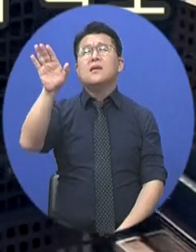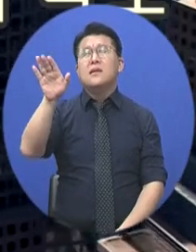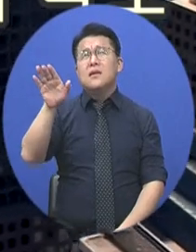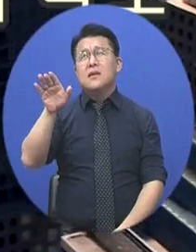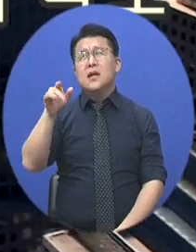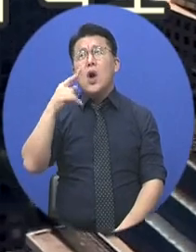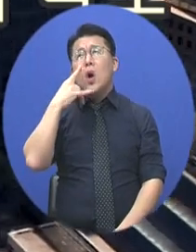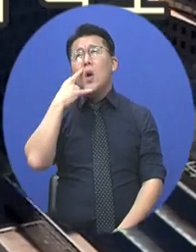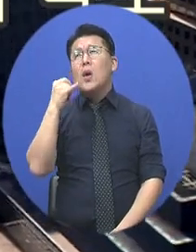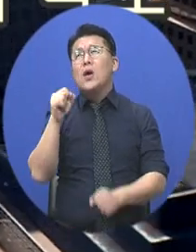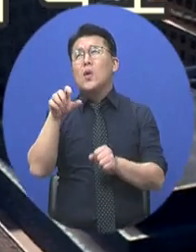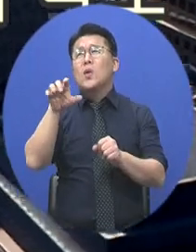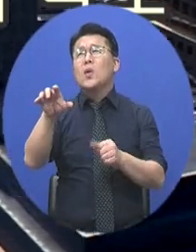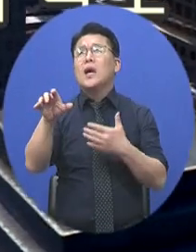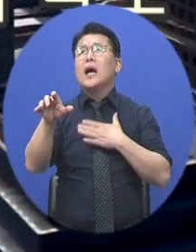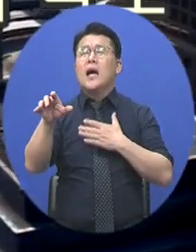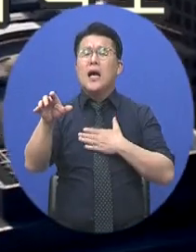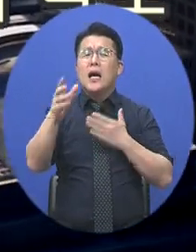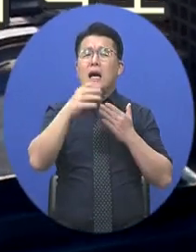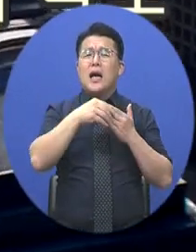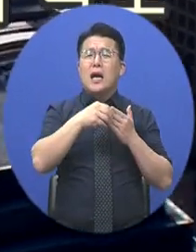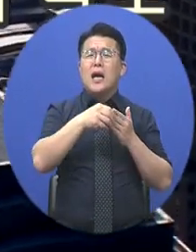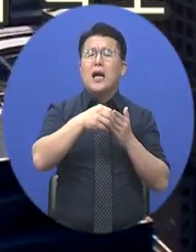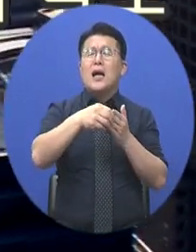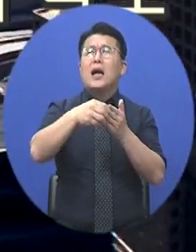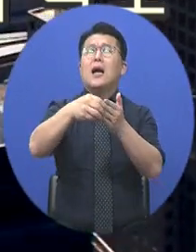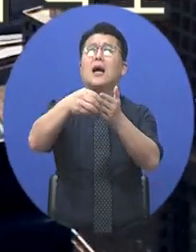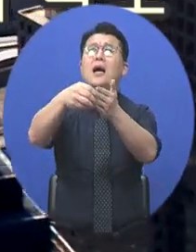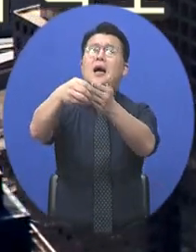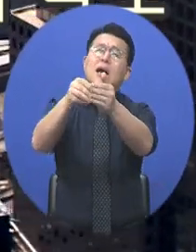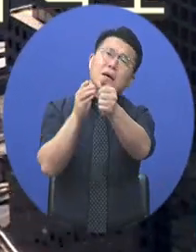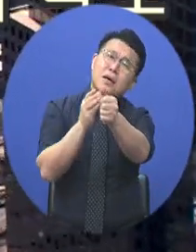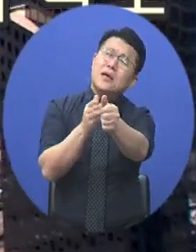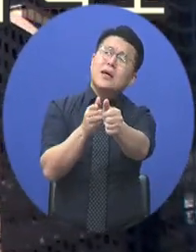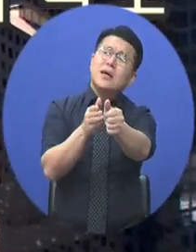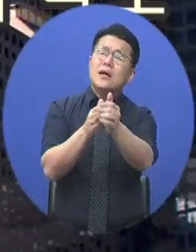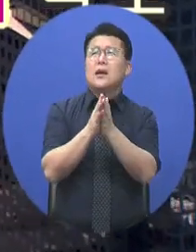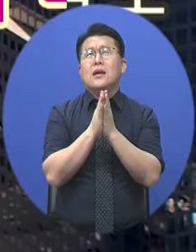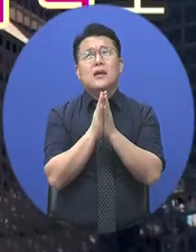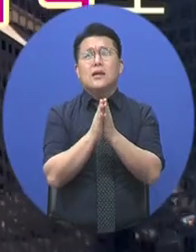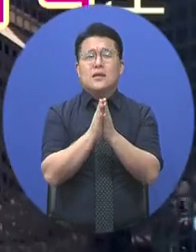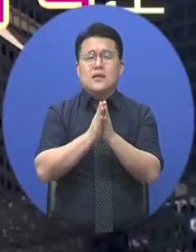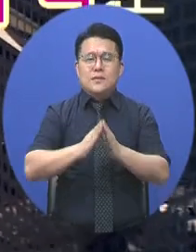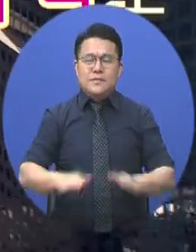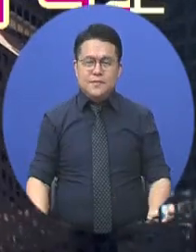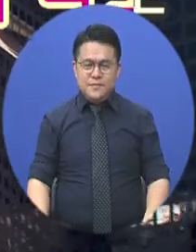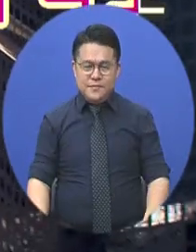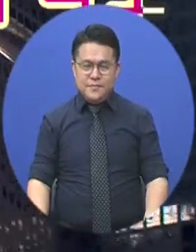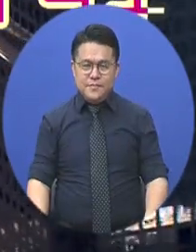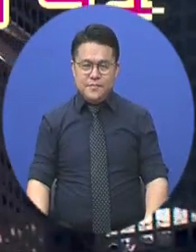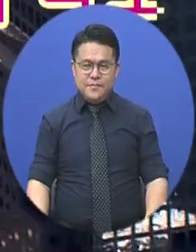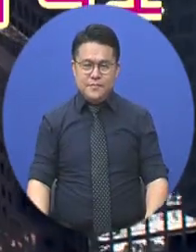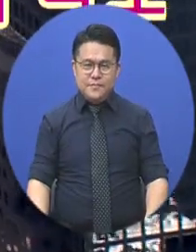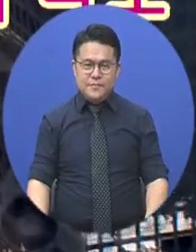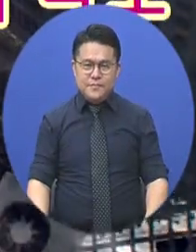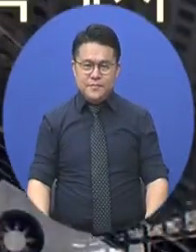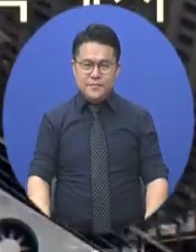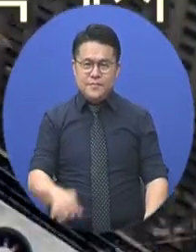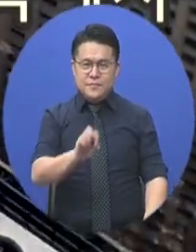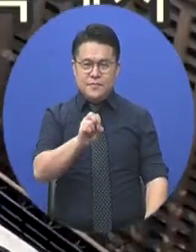나를 새겨봐. 가다오.